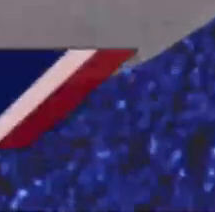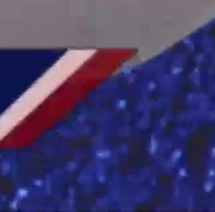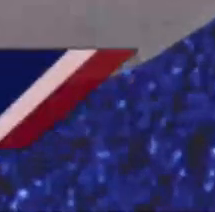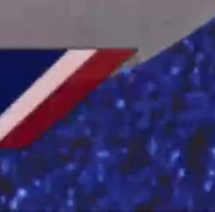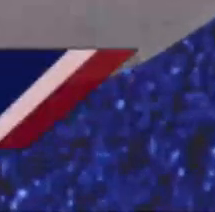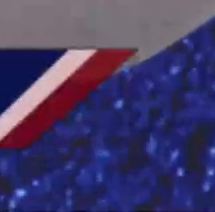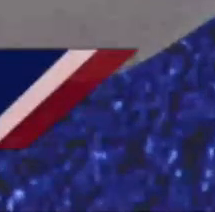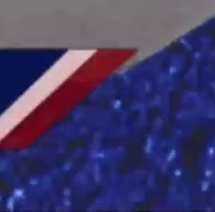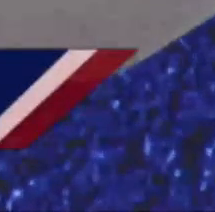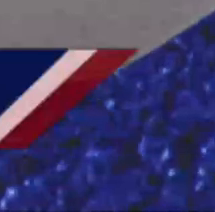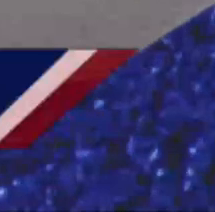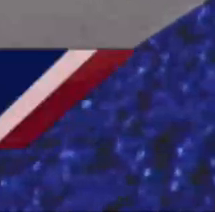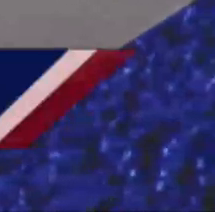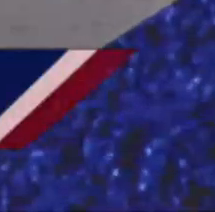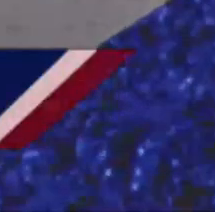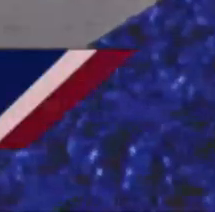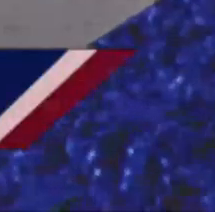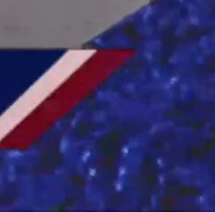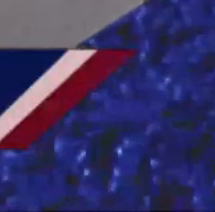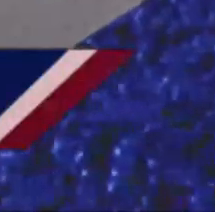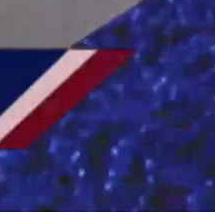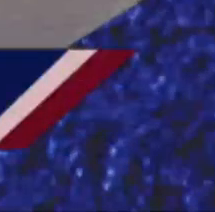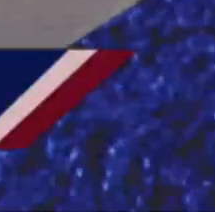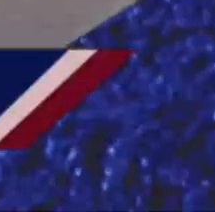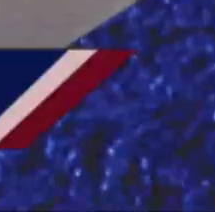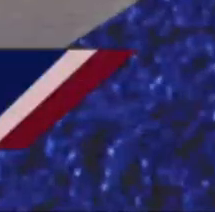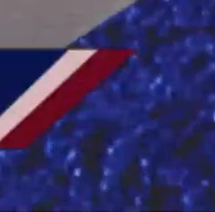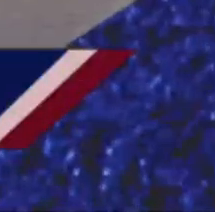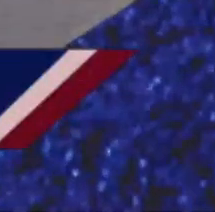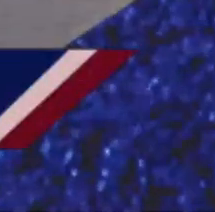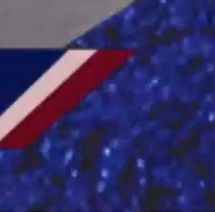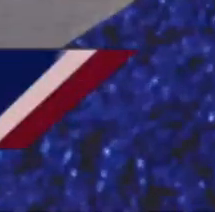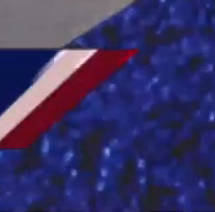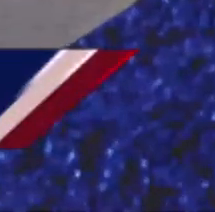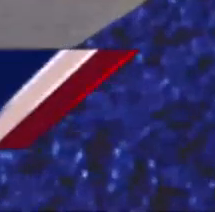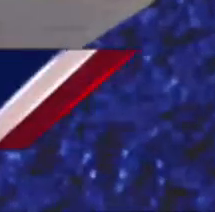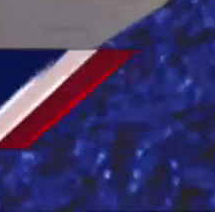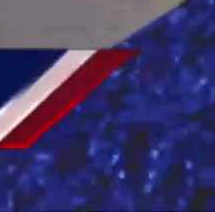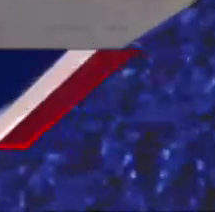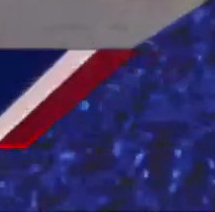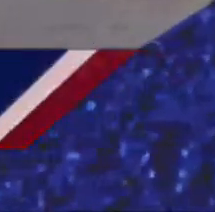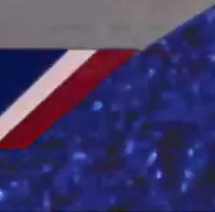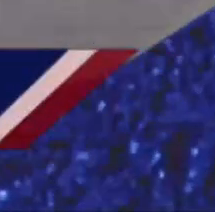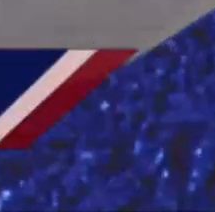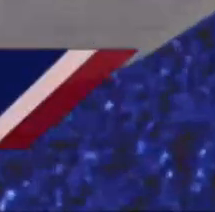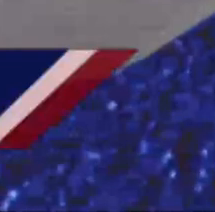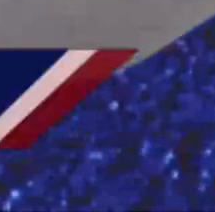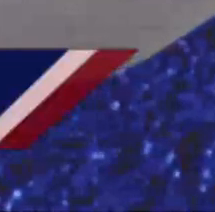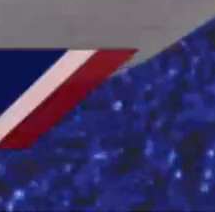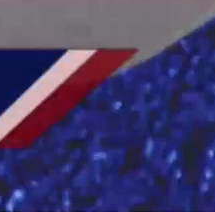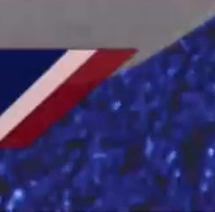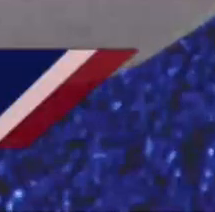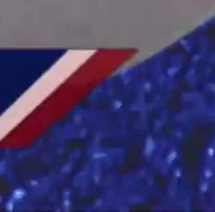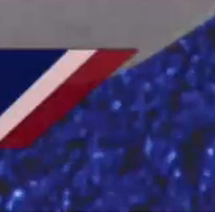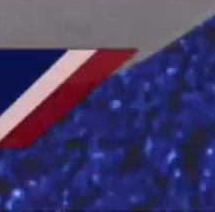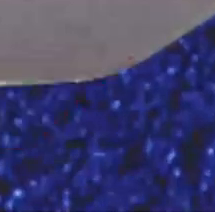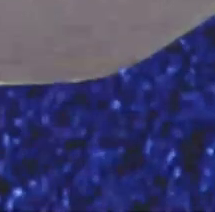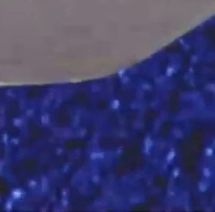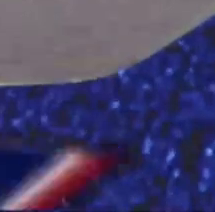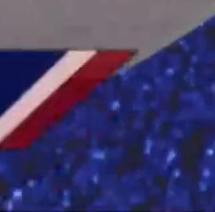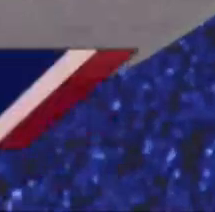3. Personnifier la même grâce séparée à Christ. Voyons la première